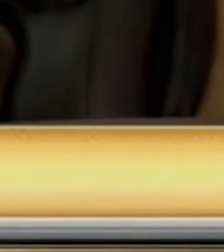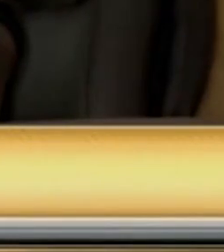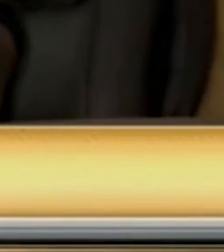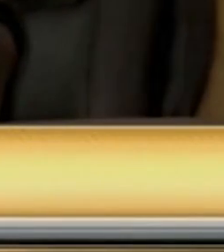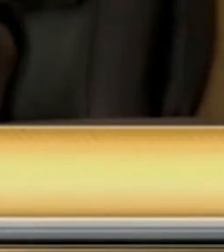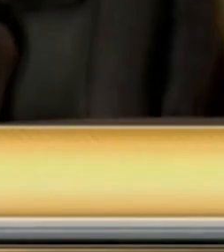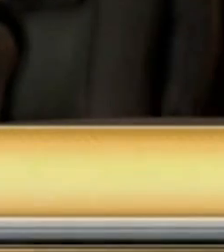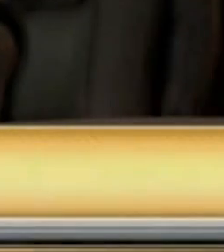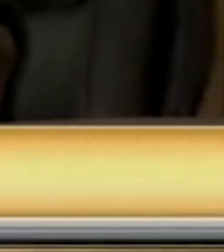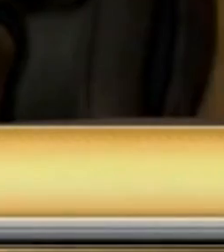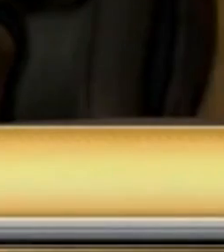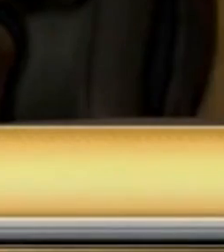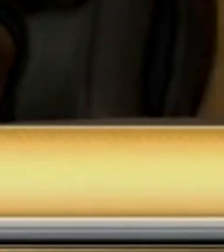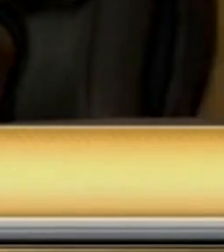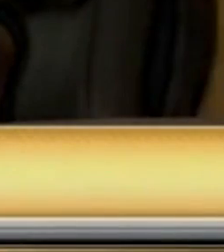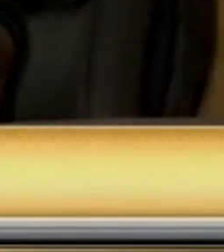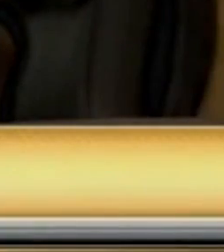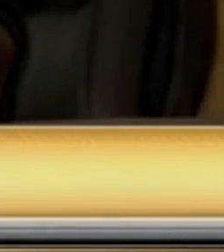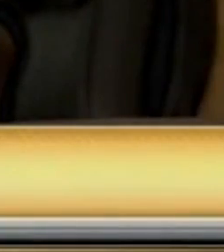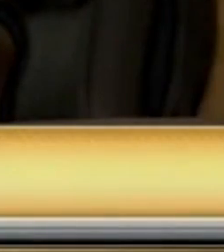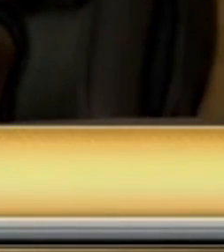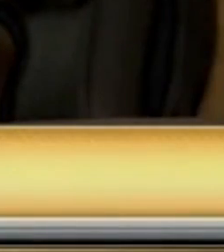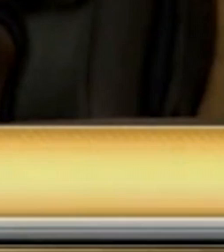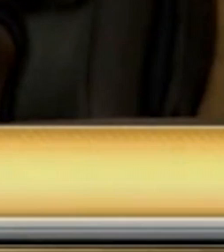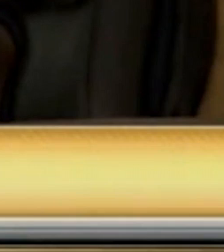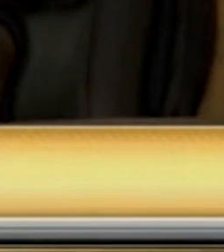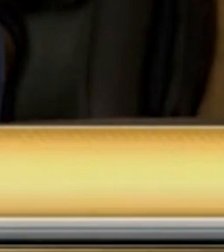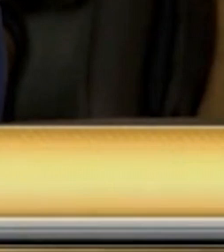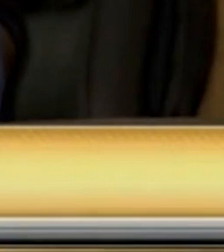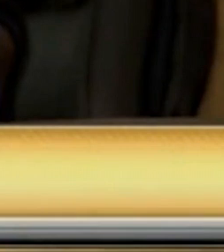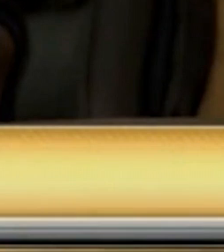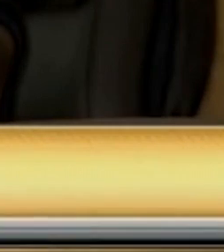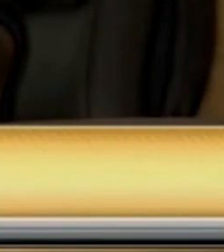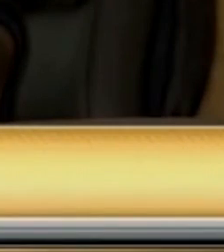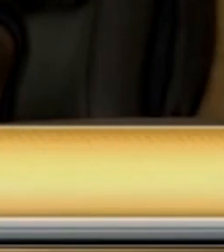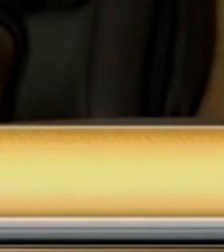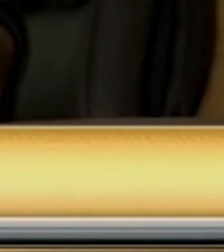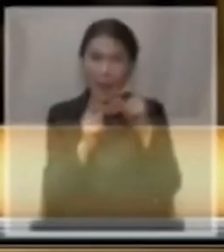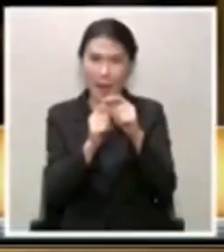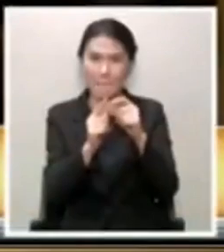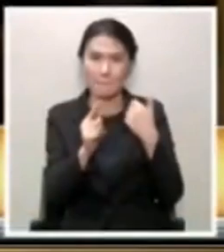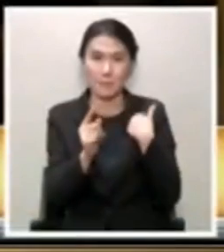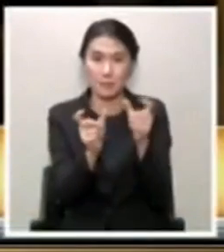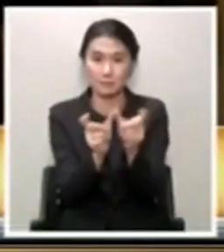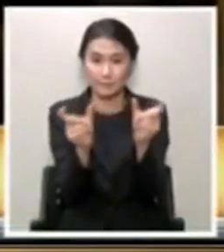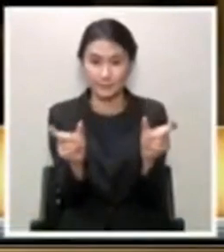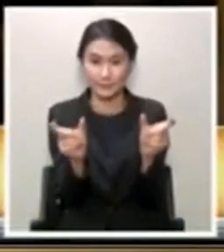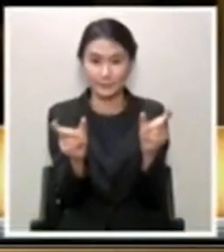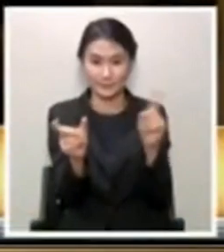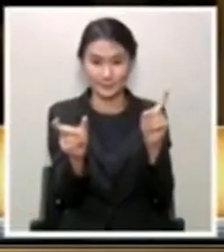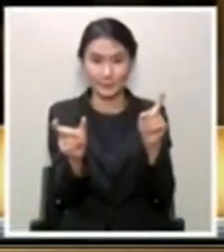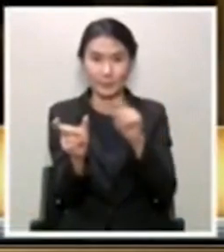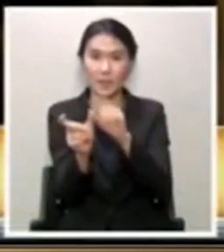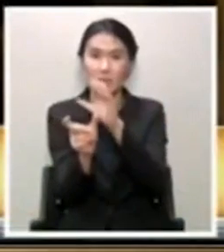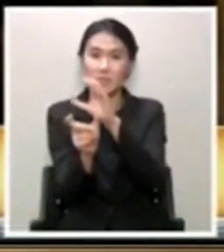ธรรมนูญเนี่ยนะครับในภาษาอังกฤษเราเรียกกันว่า constitution constitution มันผสมผสาน2คําครับนั่นก็คือคําว่า